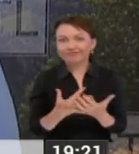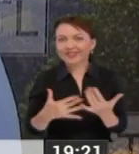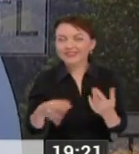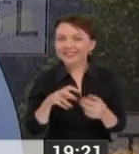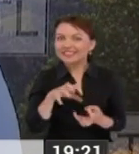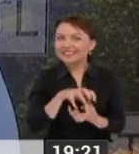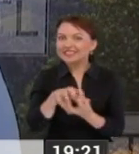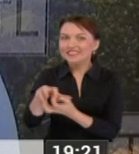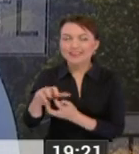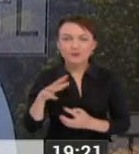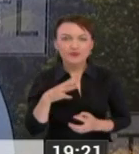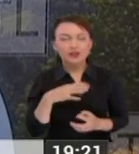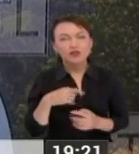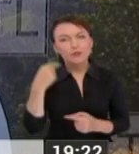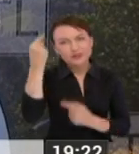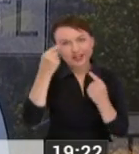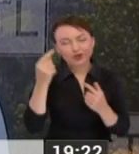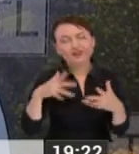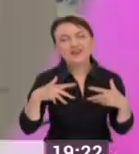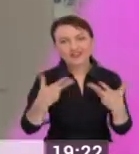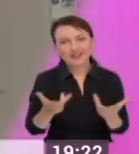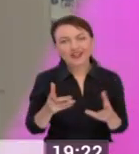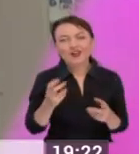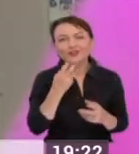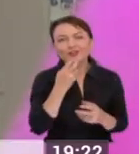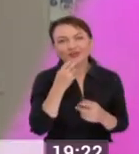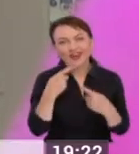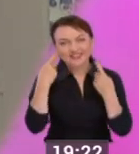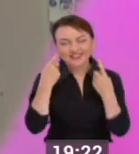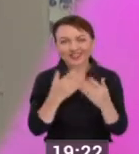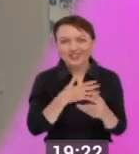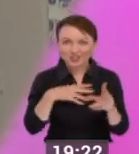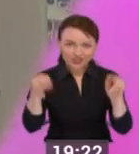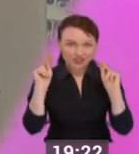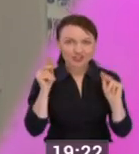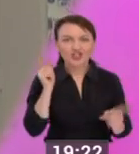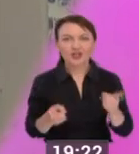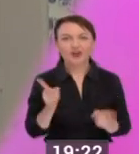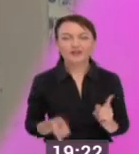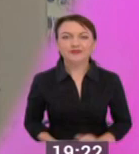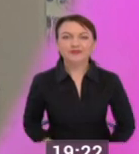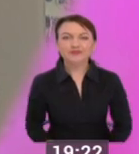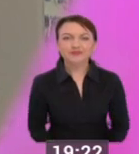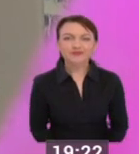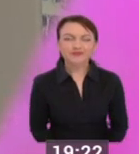32. Проте психологи радять усміхатися щиро. Катерина Бенько, Володимир Барков, телеканал